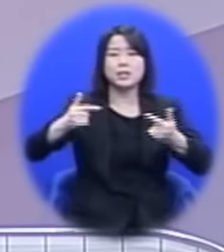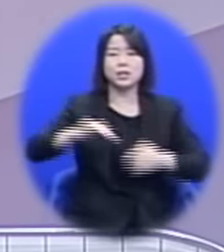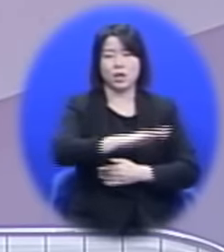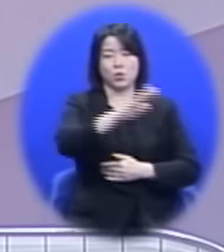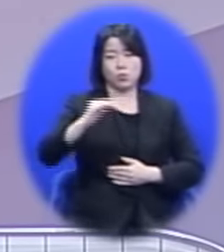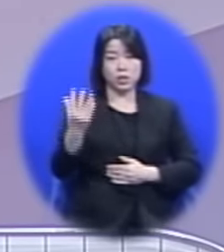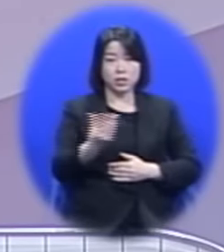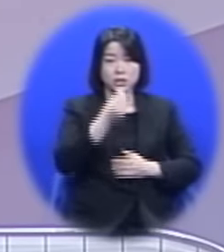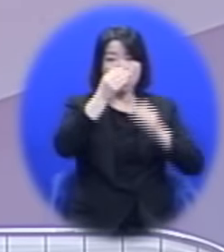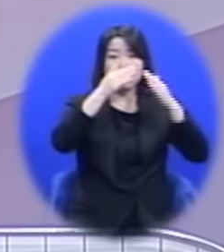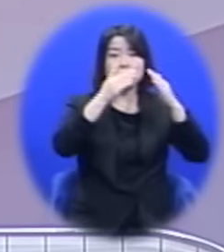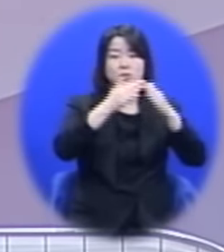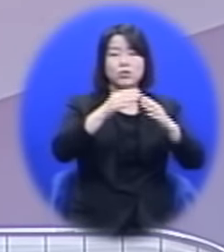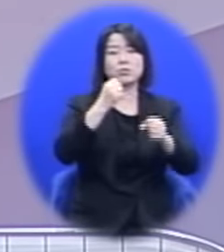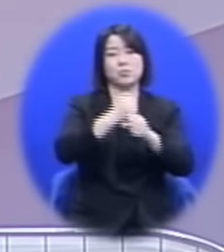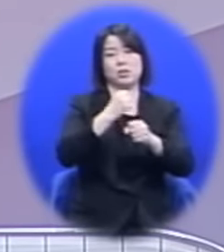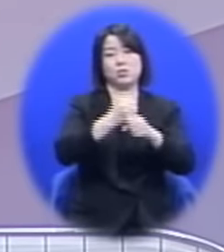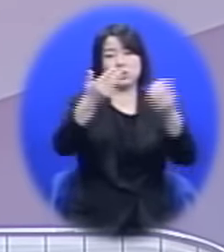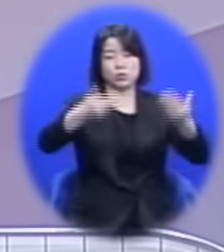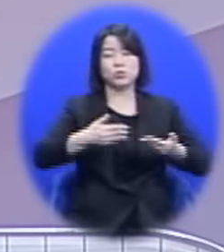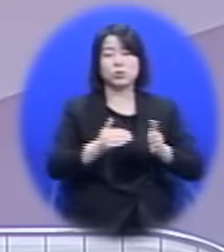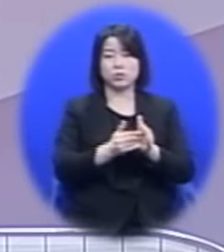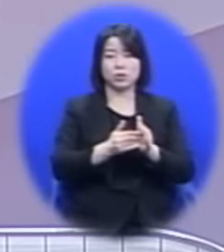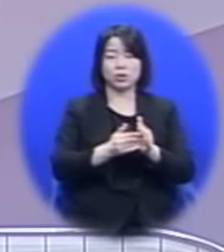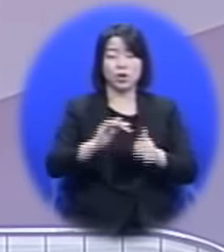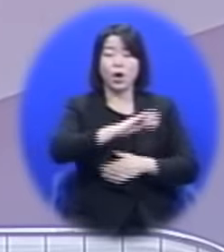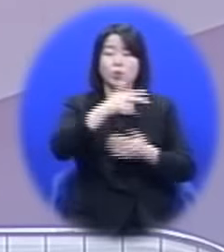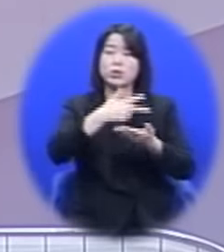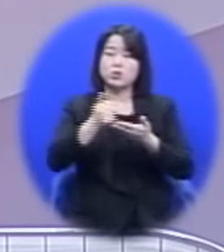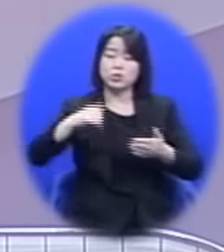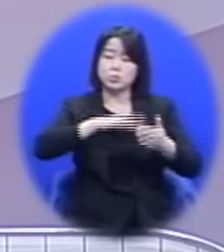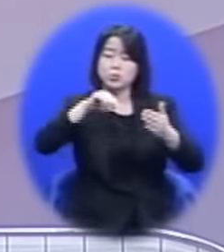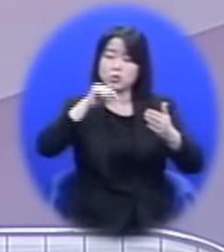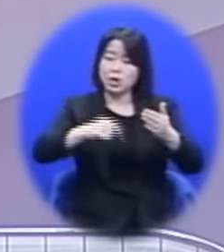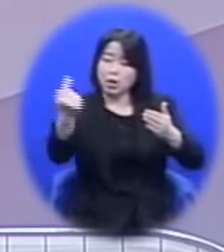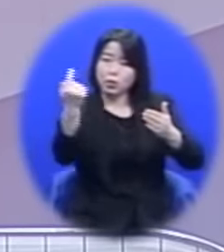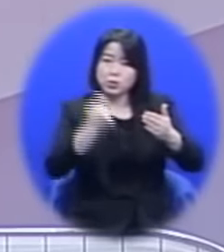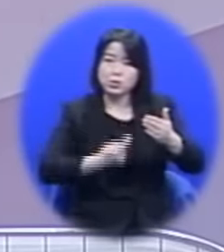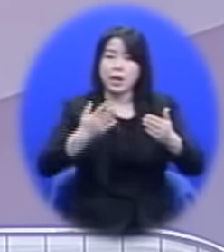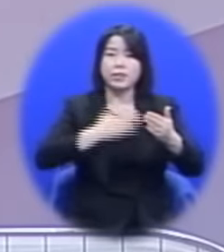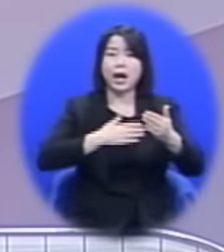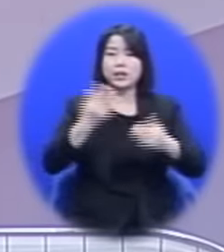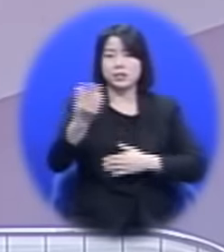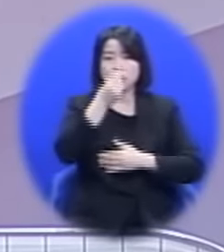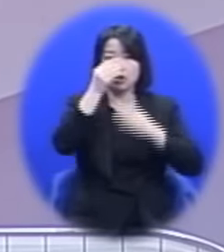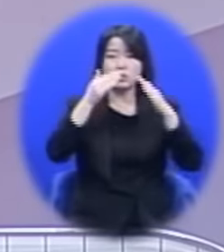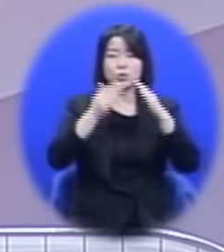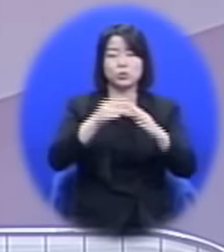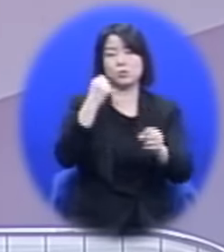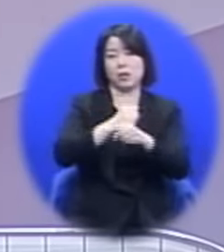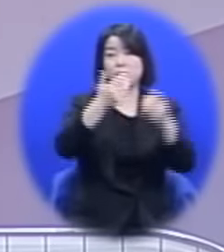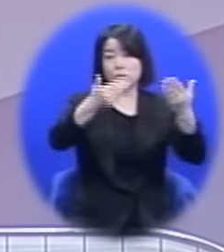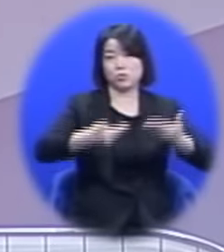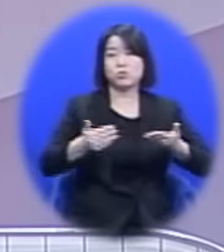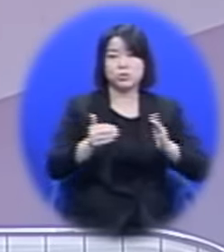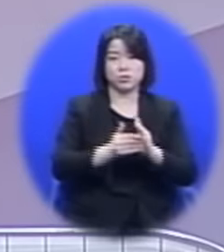성전 삼으셨다니까. 우리 주님이 우리에게 오셔서 나를 성전 삼으셨어요.